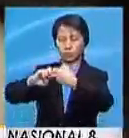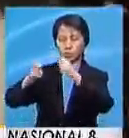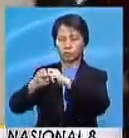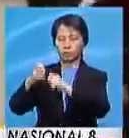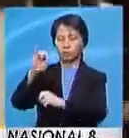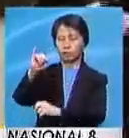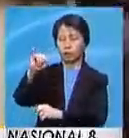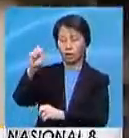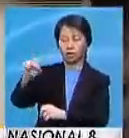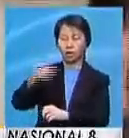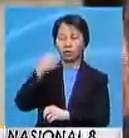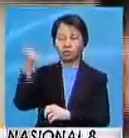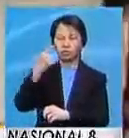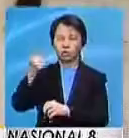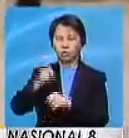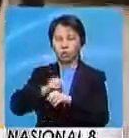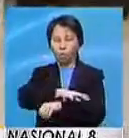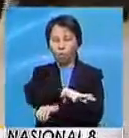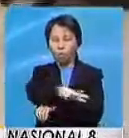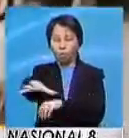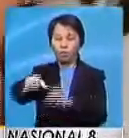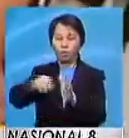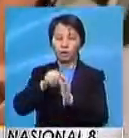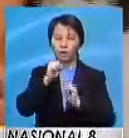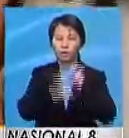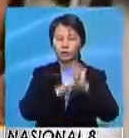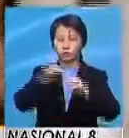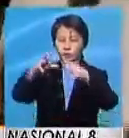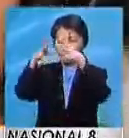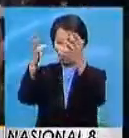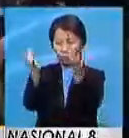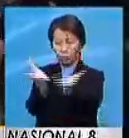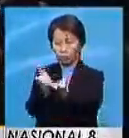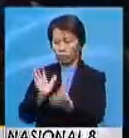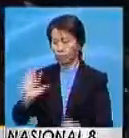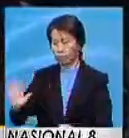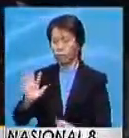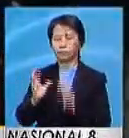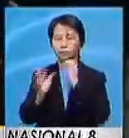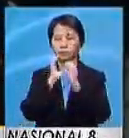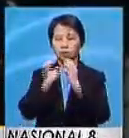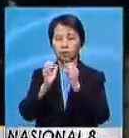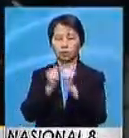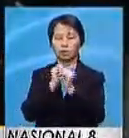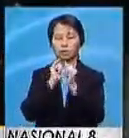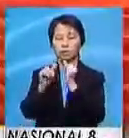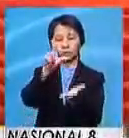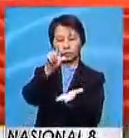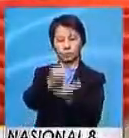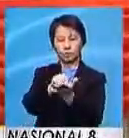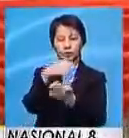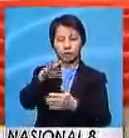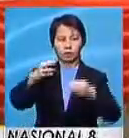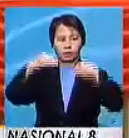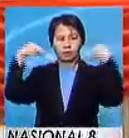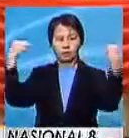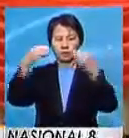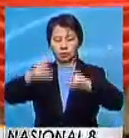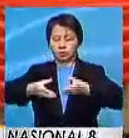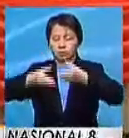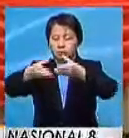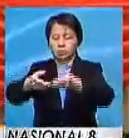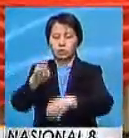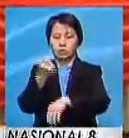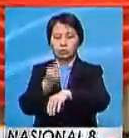kumpulan berkenaan yang semakin berleluasa dan bersifat global. Beliau berkata demikian pada sidang media selepas majlis serah terima